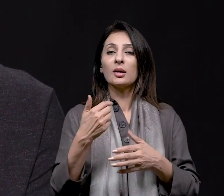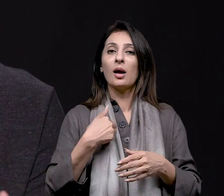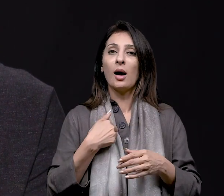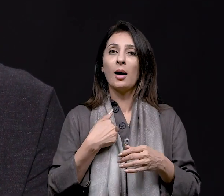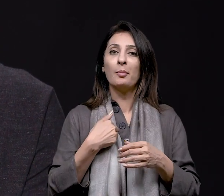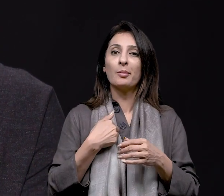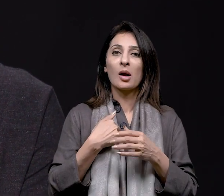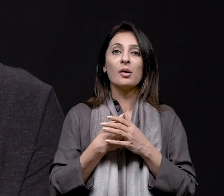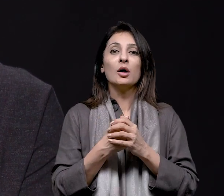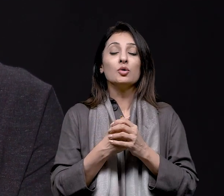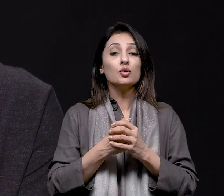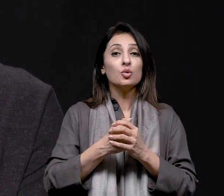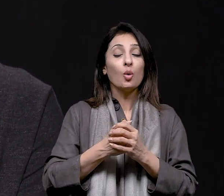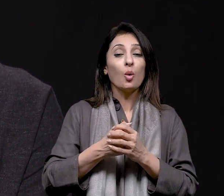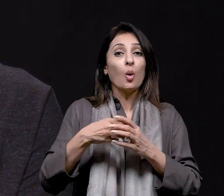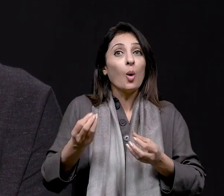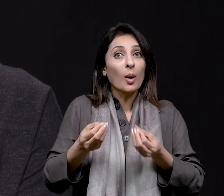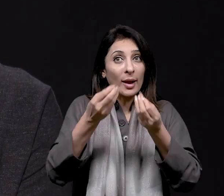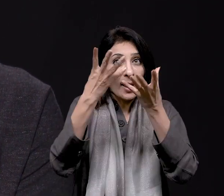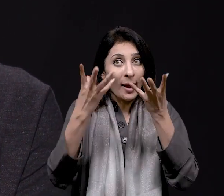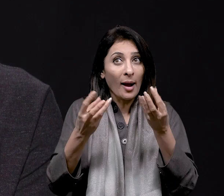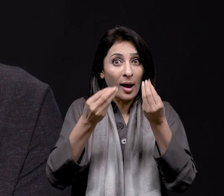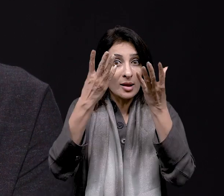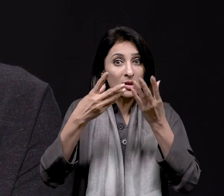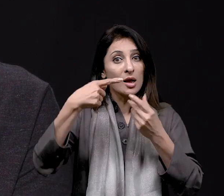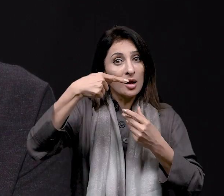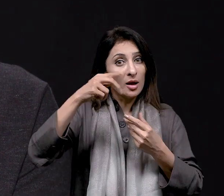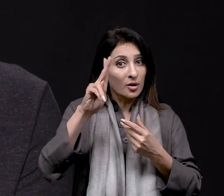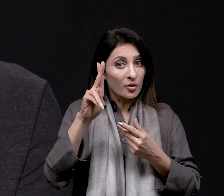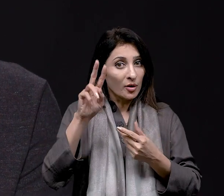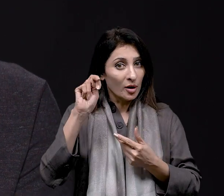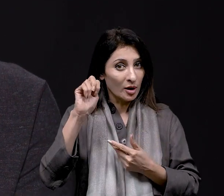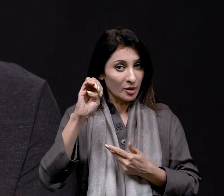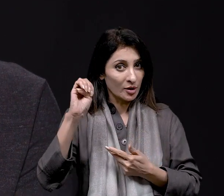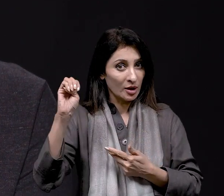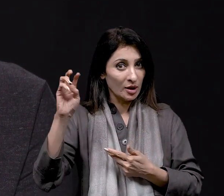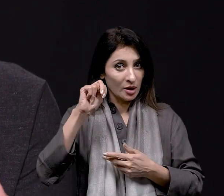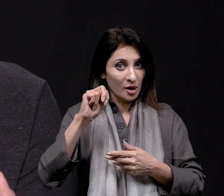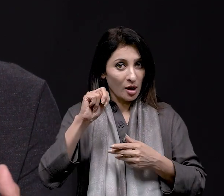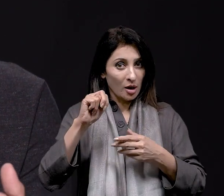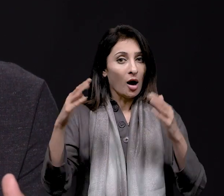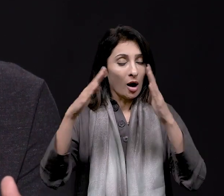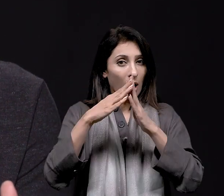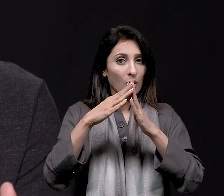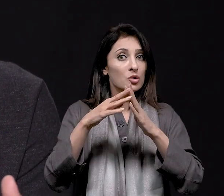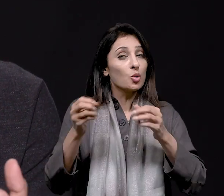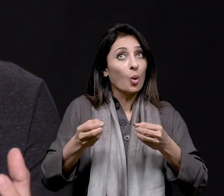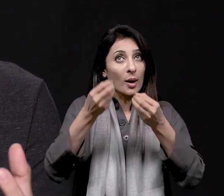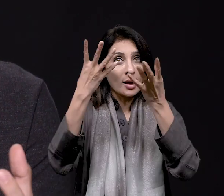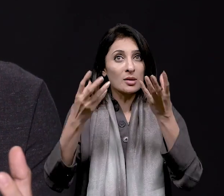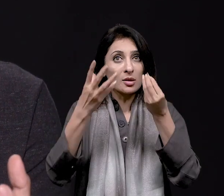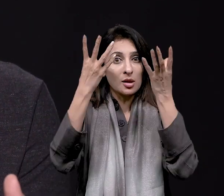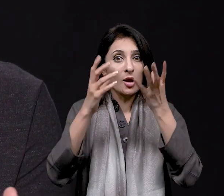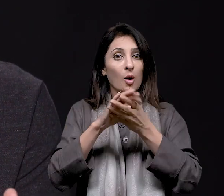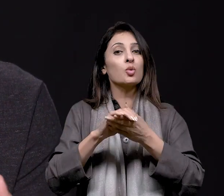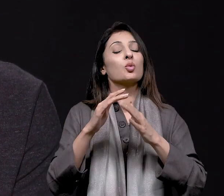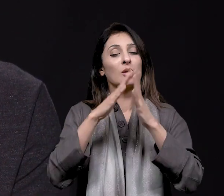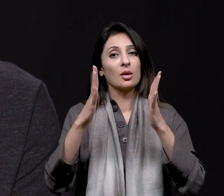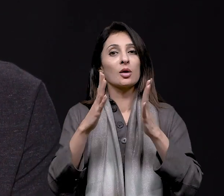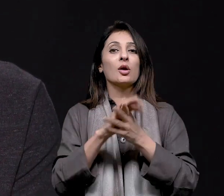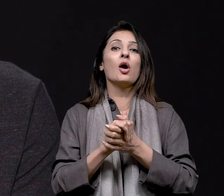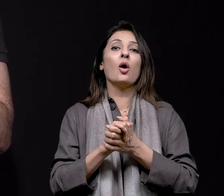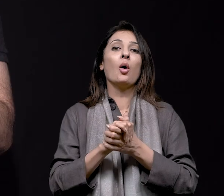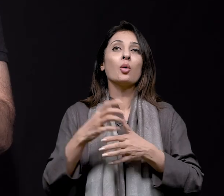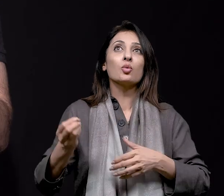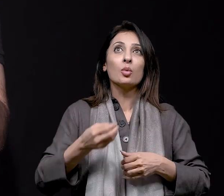ہے کہ ہم گرین ہاؤس گیس ایمیشنز کو کم کریں اور ایٹماسفیرک کاربن ڈائی آکسائڈ کی کانسنٹریشن کو کم